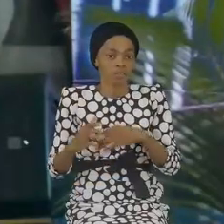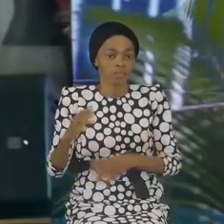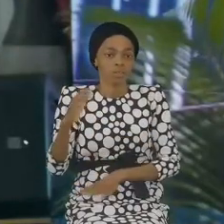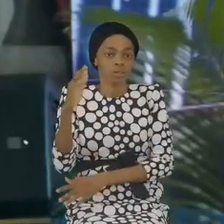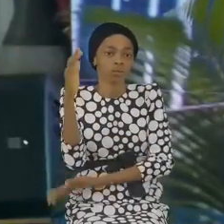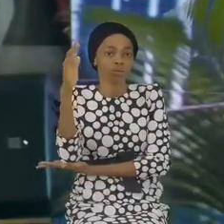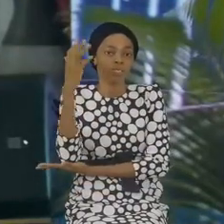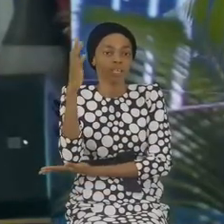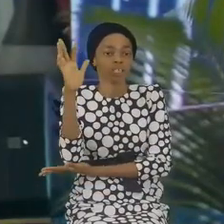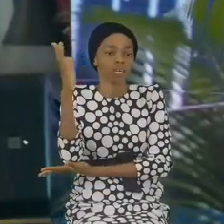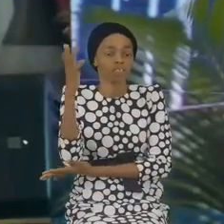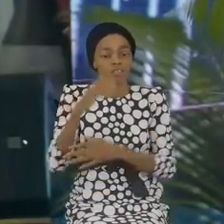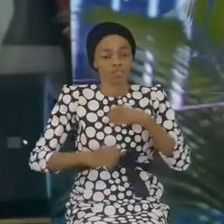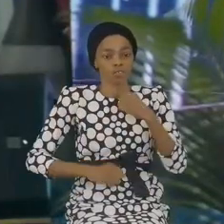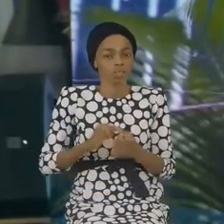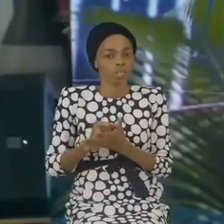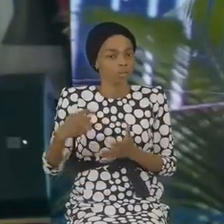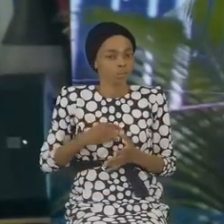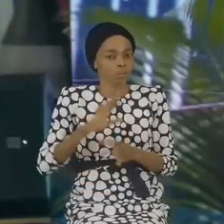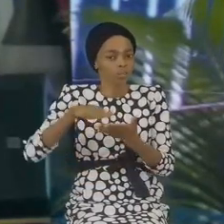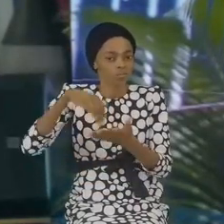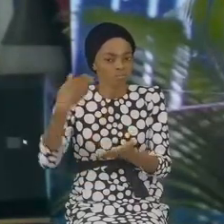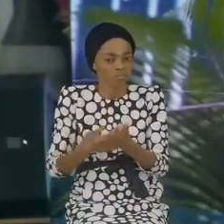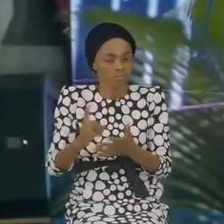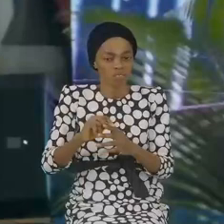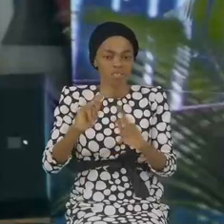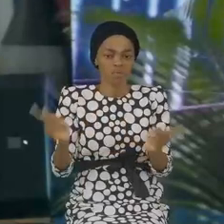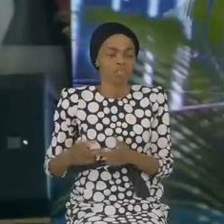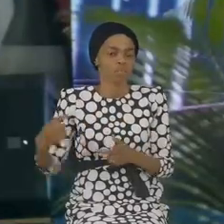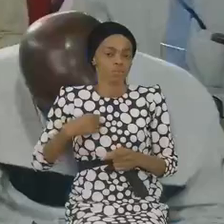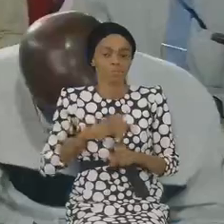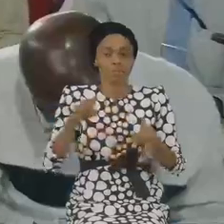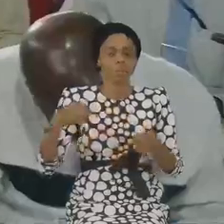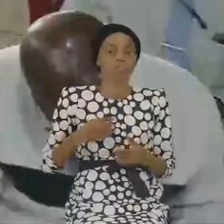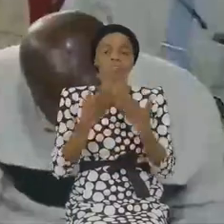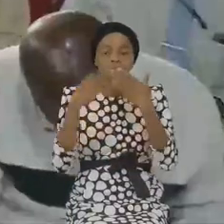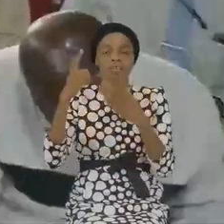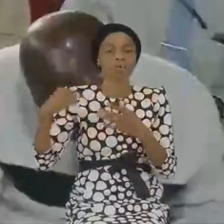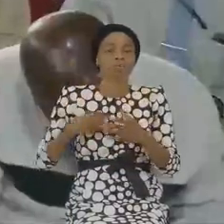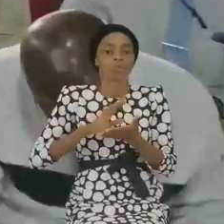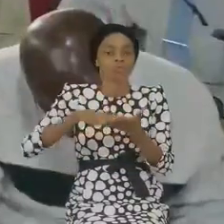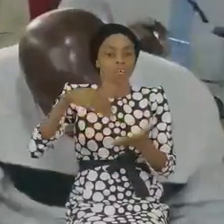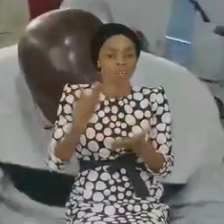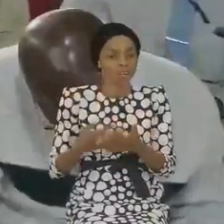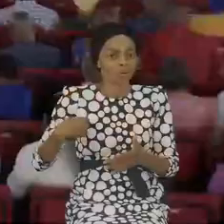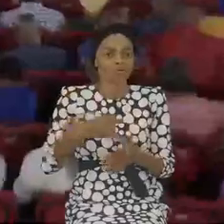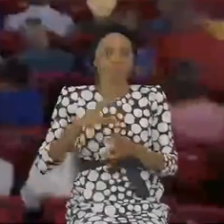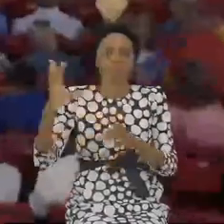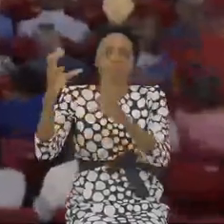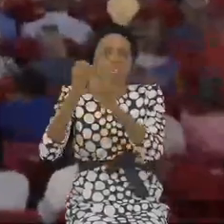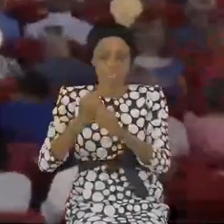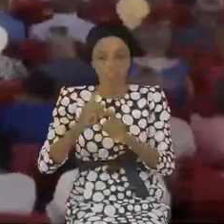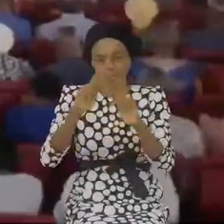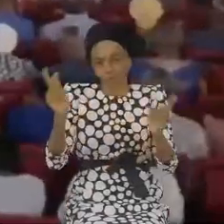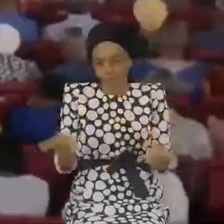arrivions au lieu où nous allons. Dieu merci, nous y arriverons. J'arriverai, et